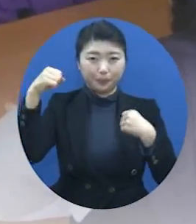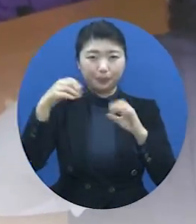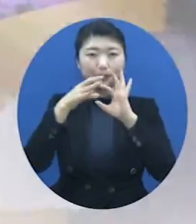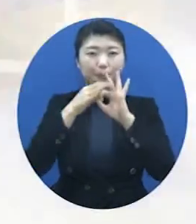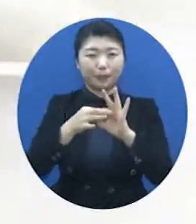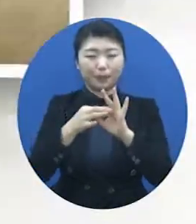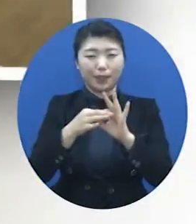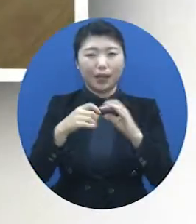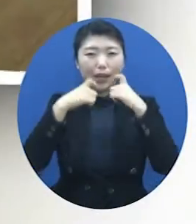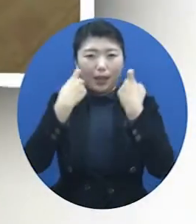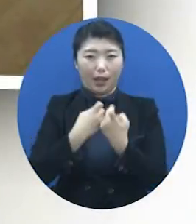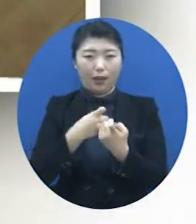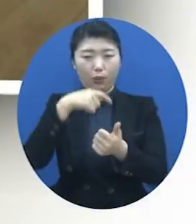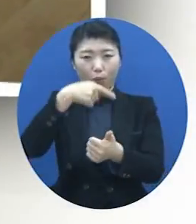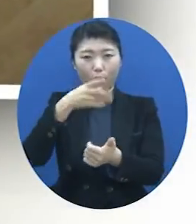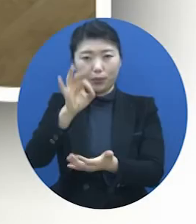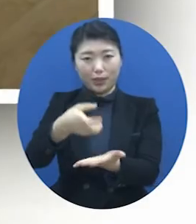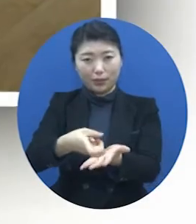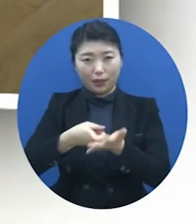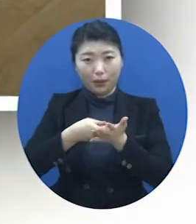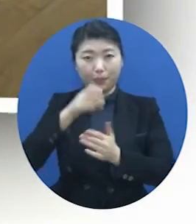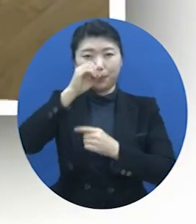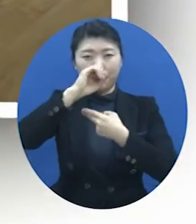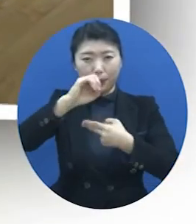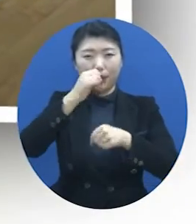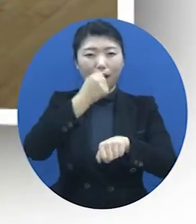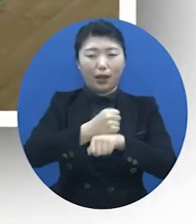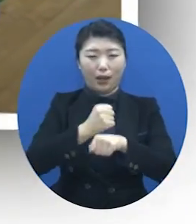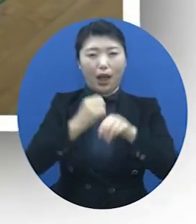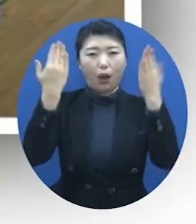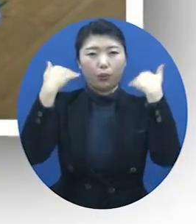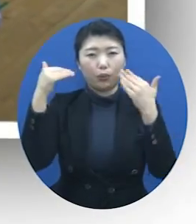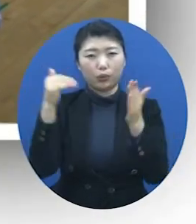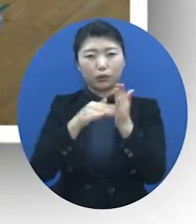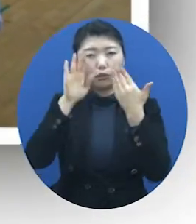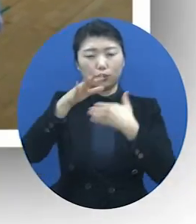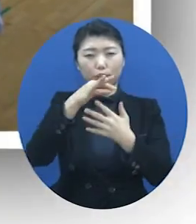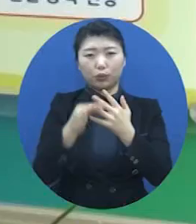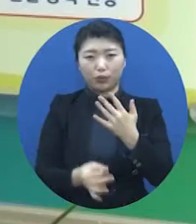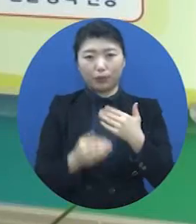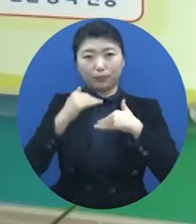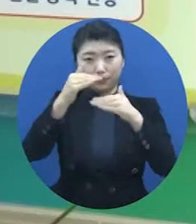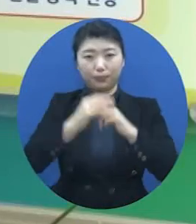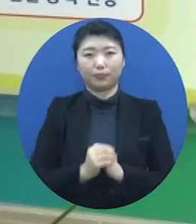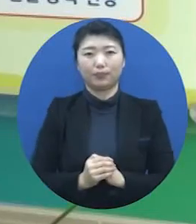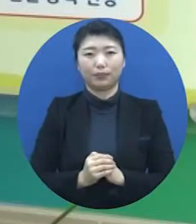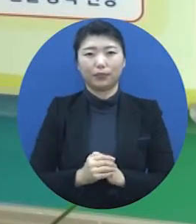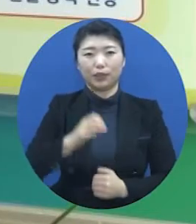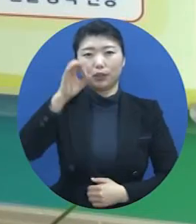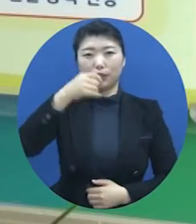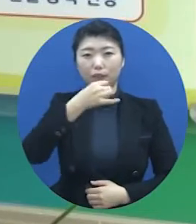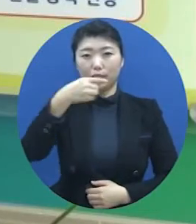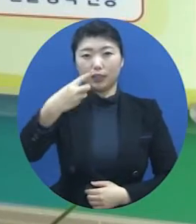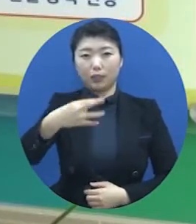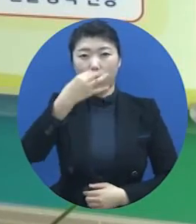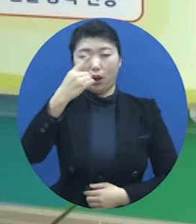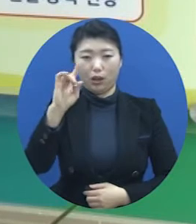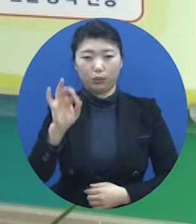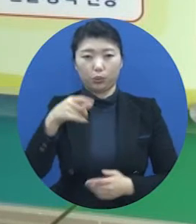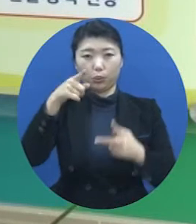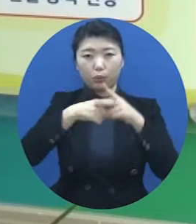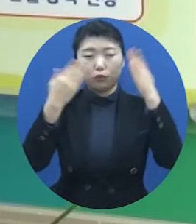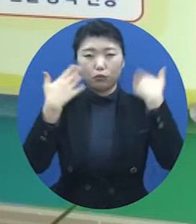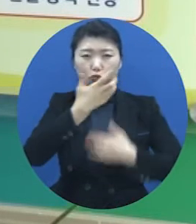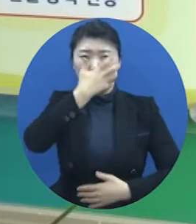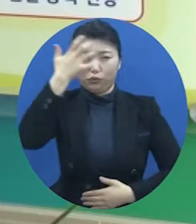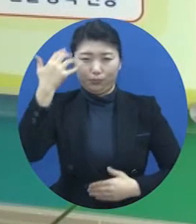통해 사교육비 제로, 즐겁고 신나는 방과 후 수업을 만들어가고 있습니다. 을왕초등학교는 학생들이